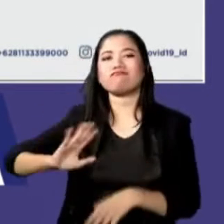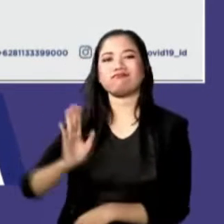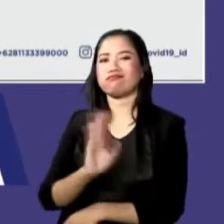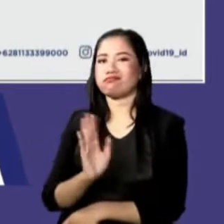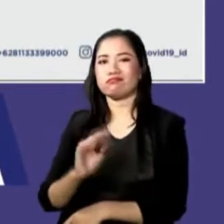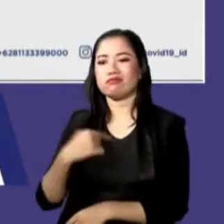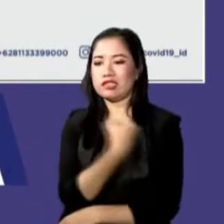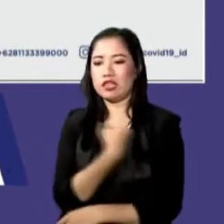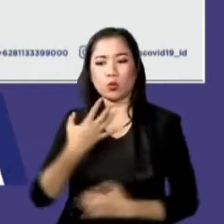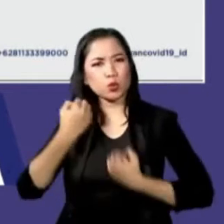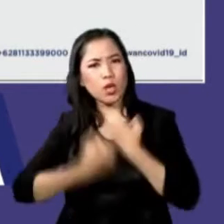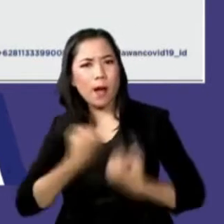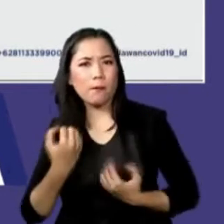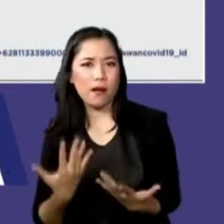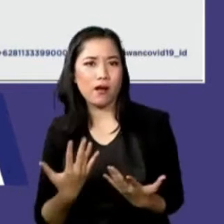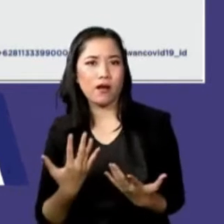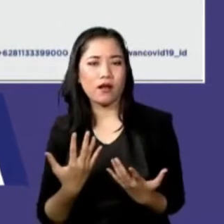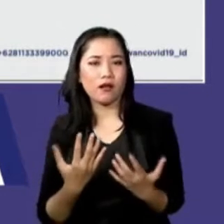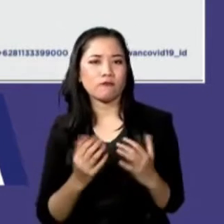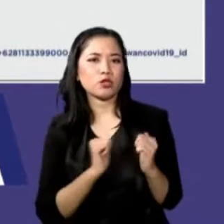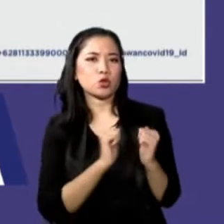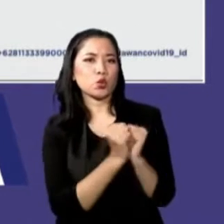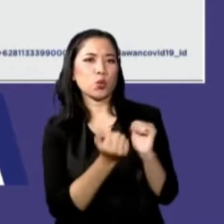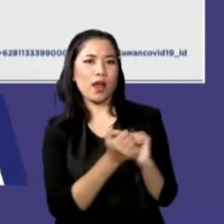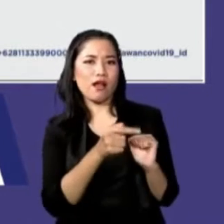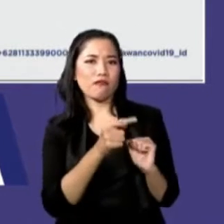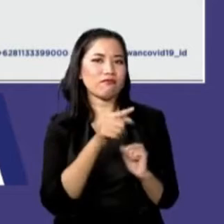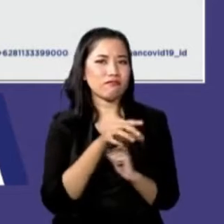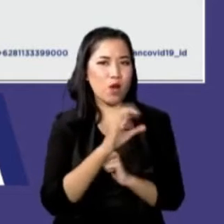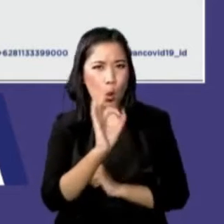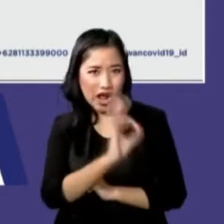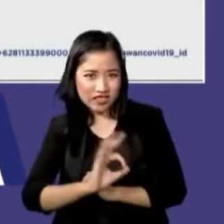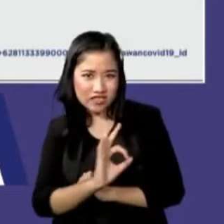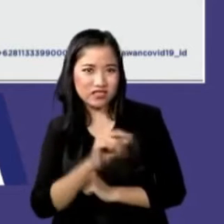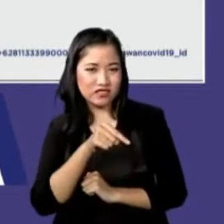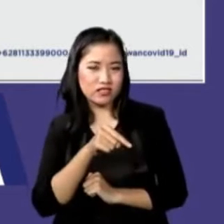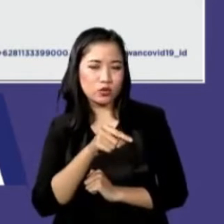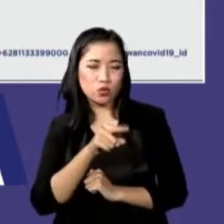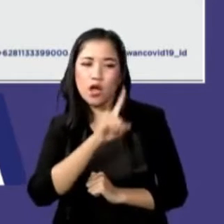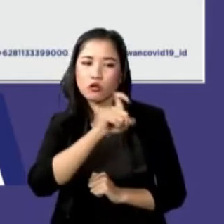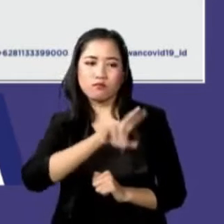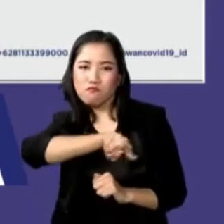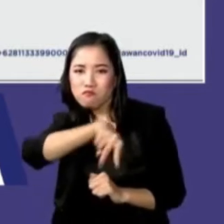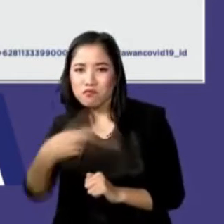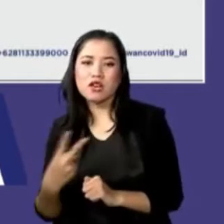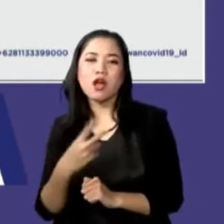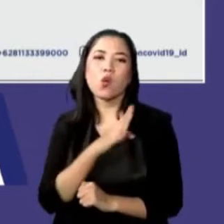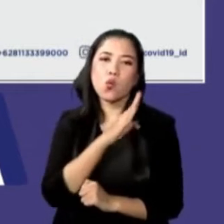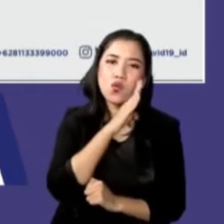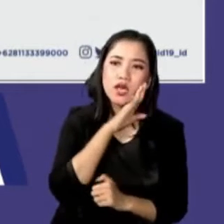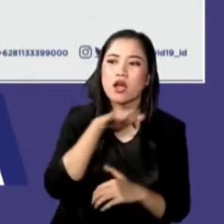lakukan bersama adalah menurunkan angka di zona oranye untuk pindah ke zona kuning bahkan